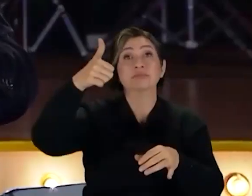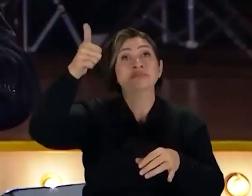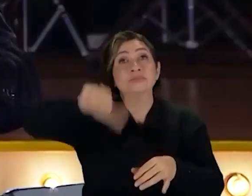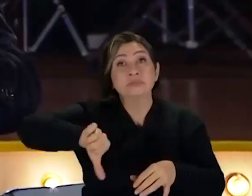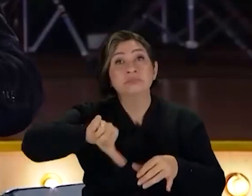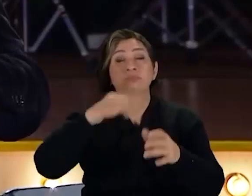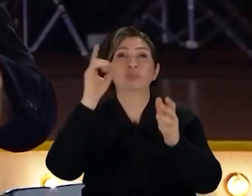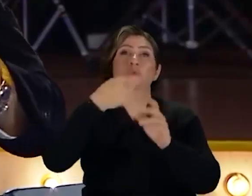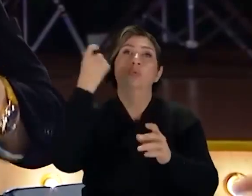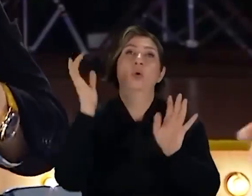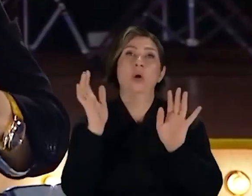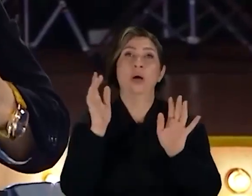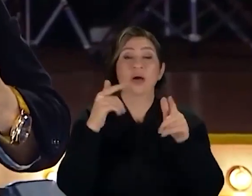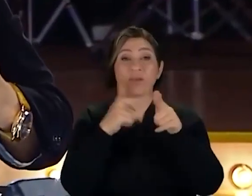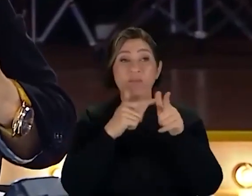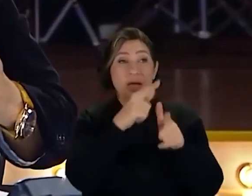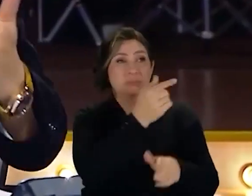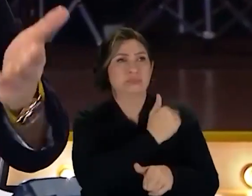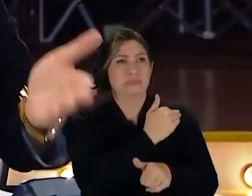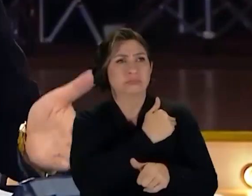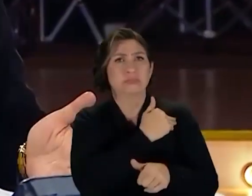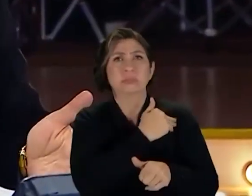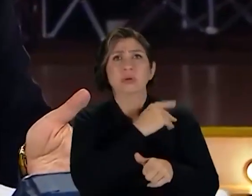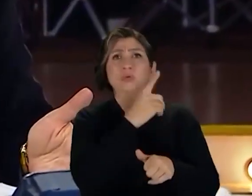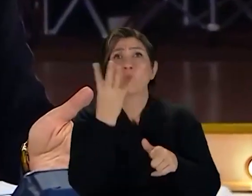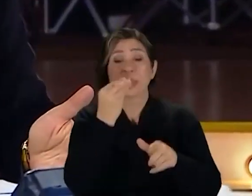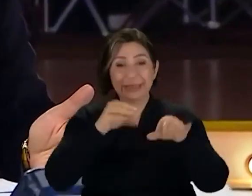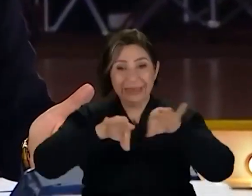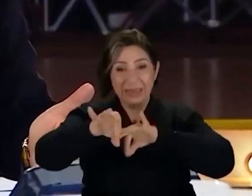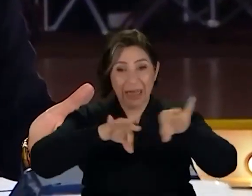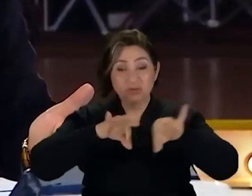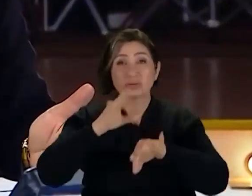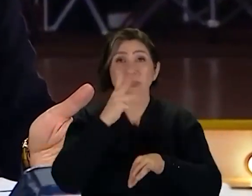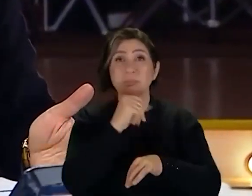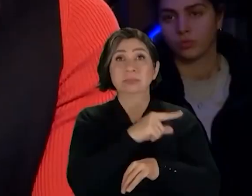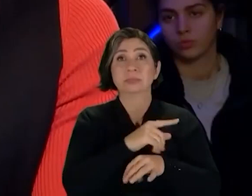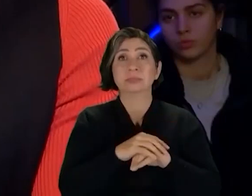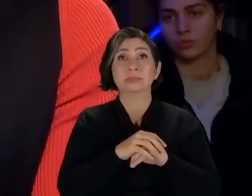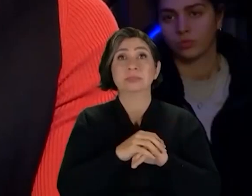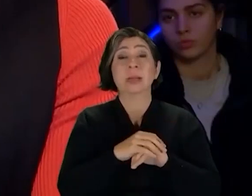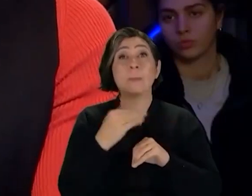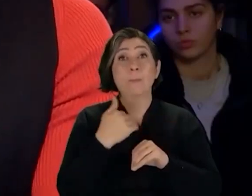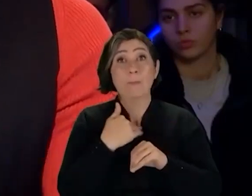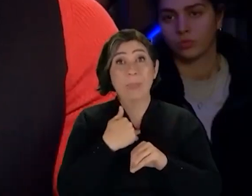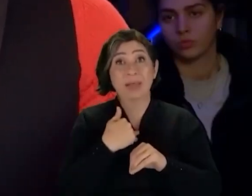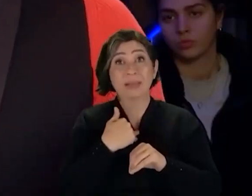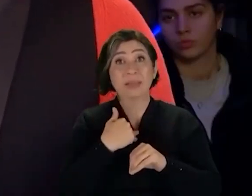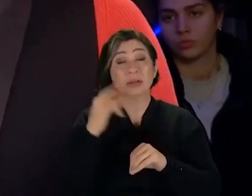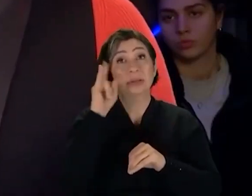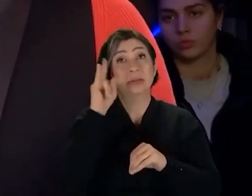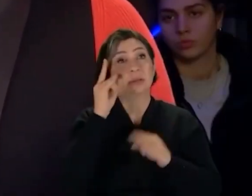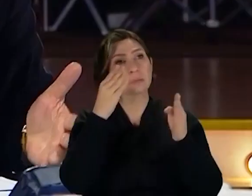kazanan ilan ediliyor ve Fırat bana o zaman demişti ki Fırat çok iyi satranç oynuyordu ve ben